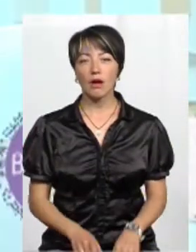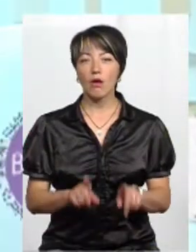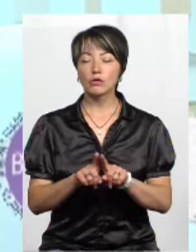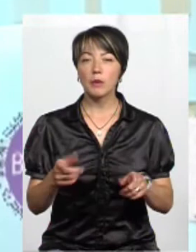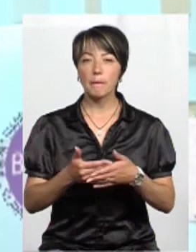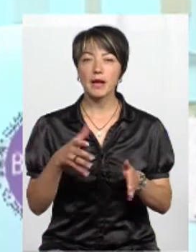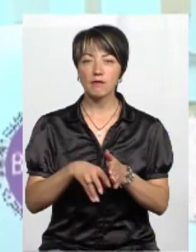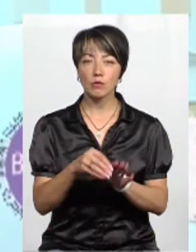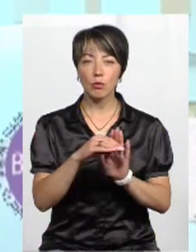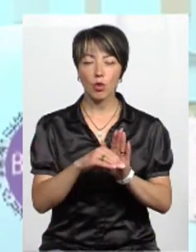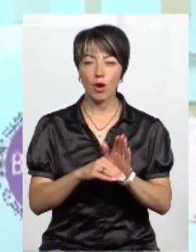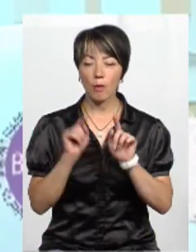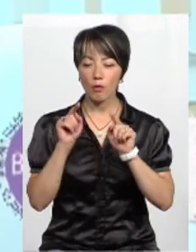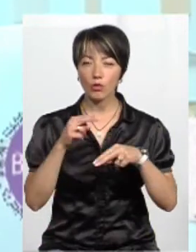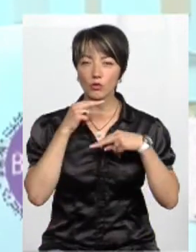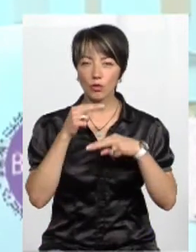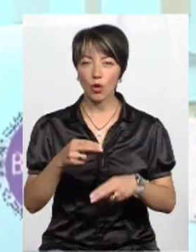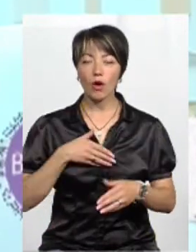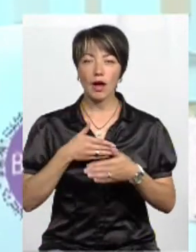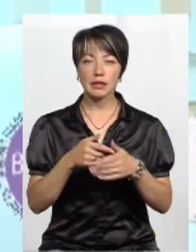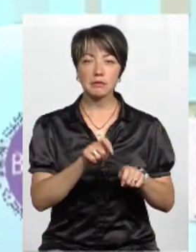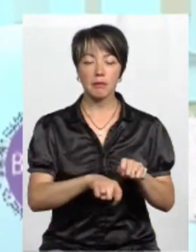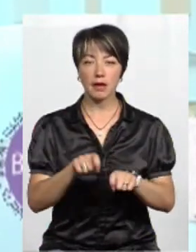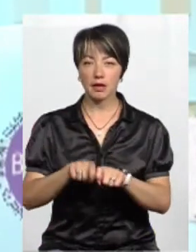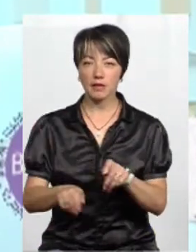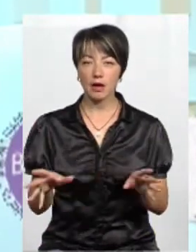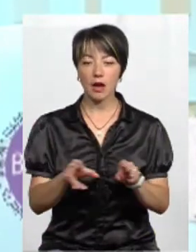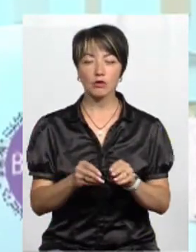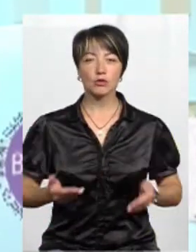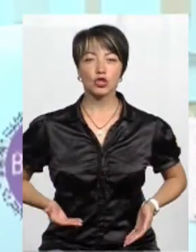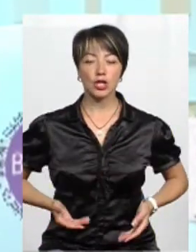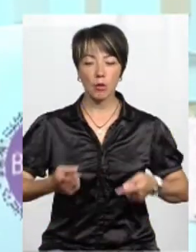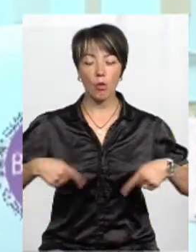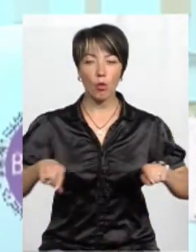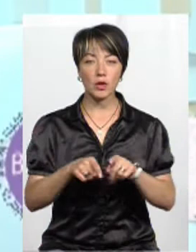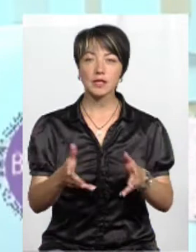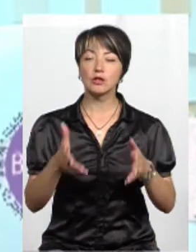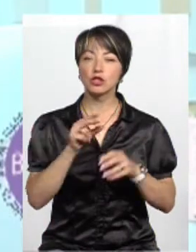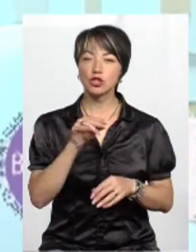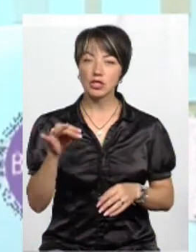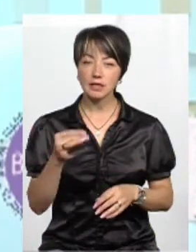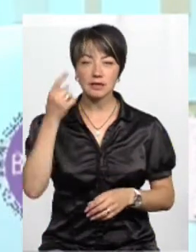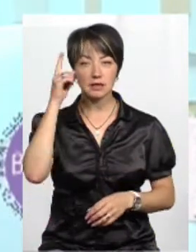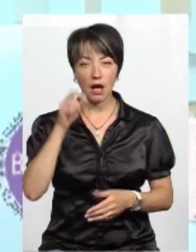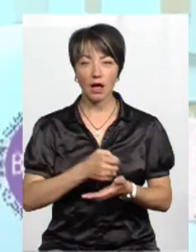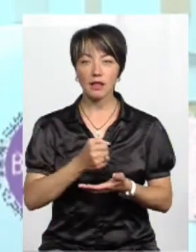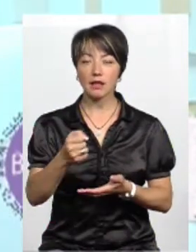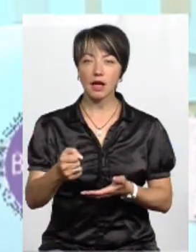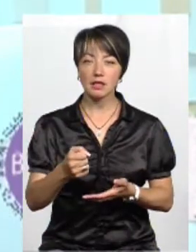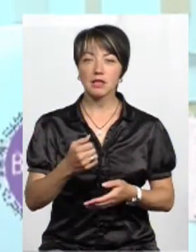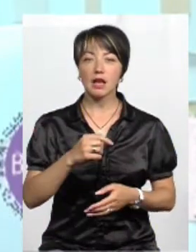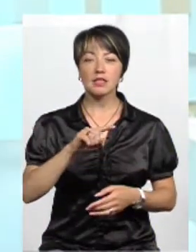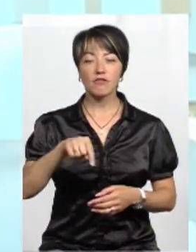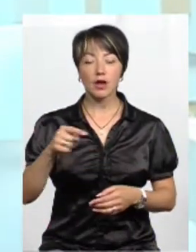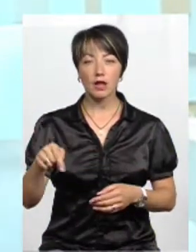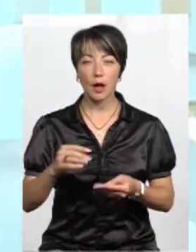Особливості передвиборчих програм у полі зору громадських експертів разом із жителями округу з'ясуємо, чи знайомі кандидати із викликами